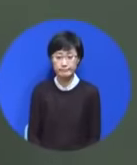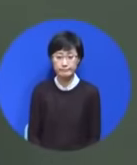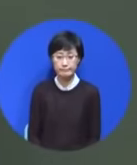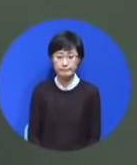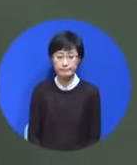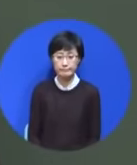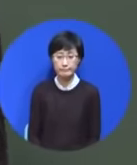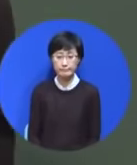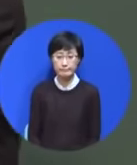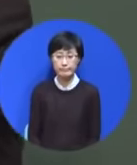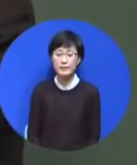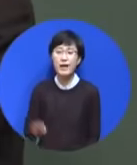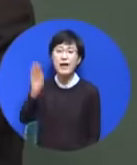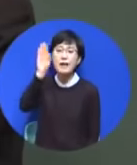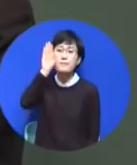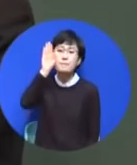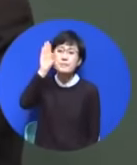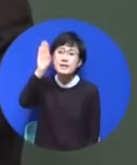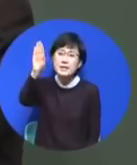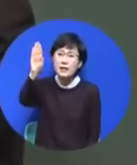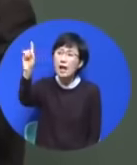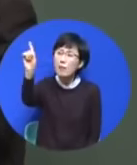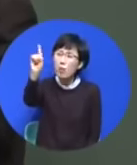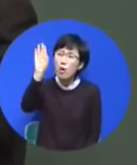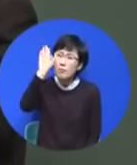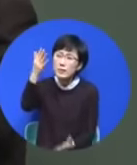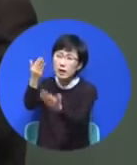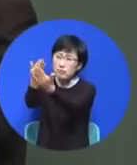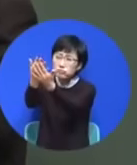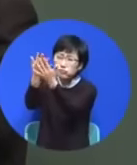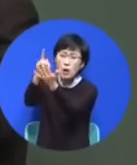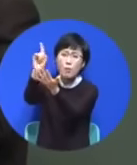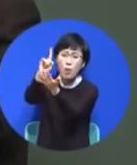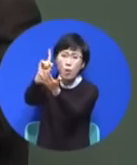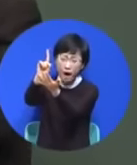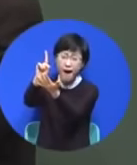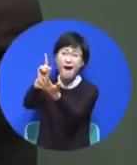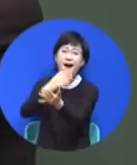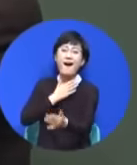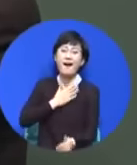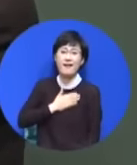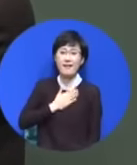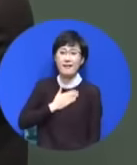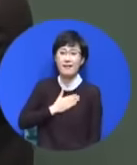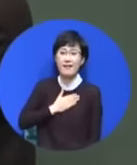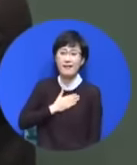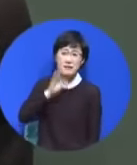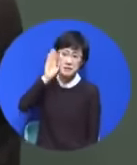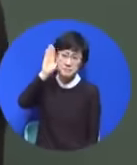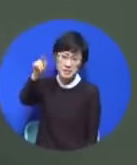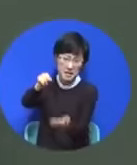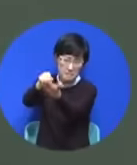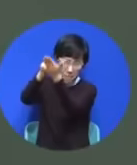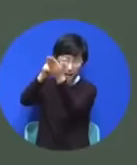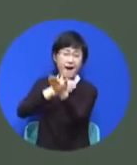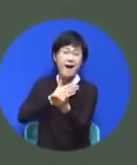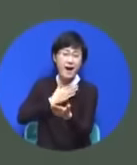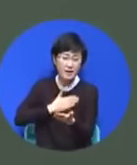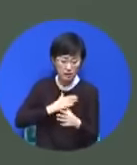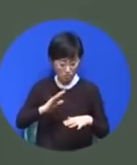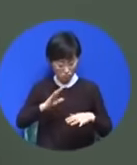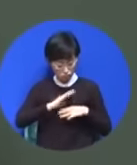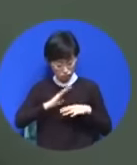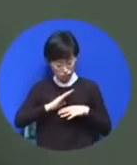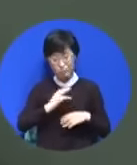뭡니까이 미래에 대한 걸 다 알고 있었어 아무것도 두려 필요도 없거든요 복음 없이